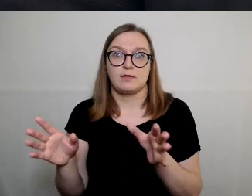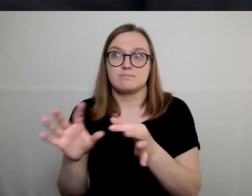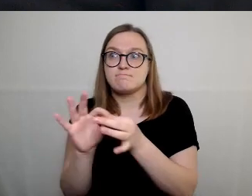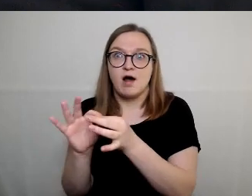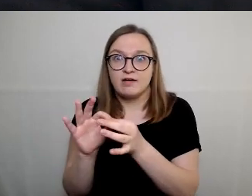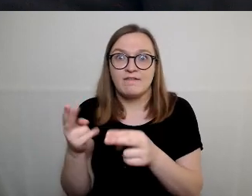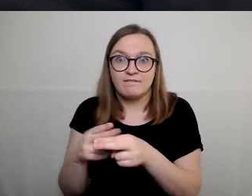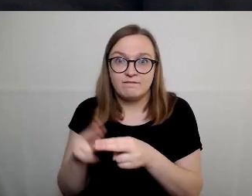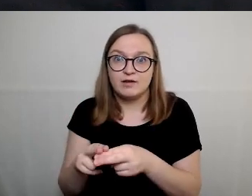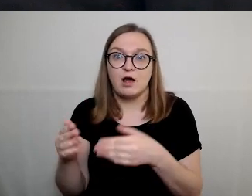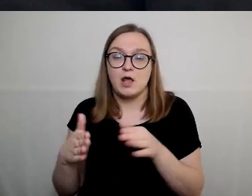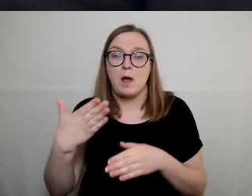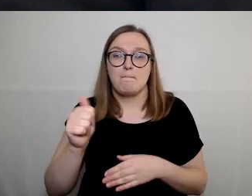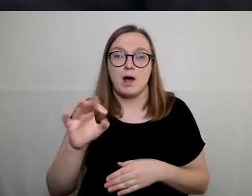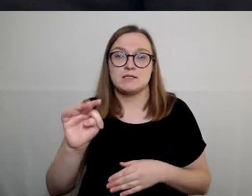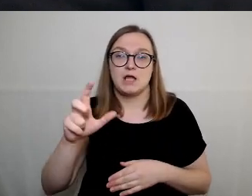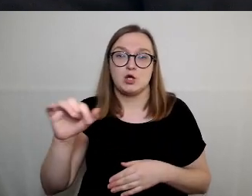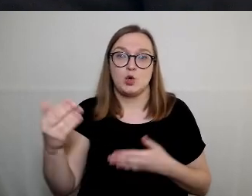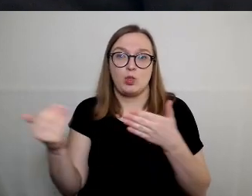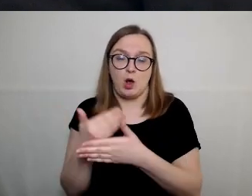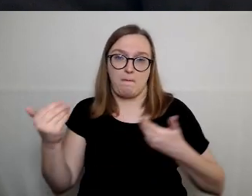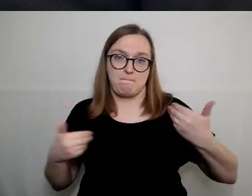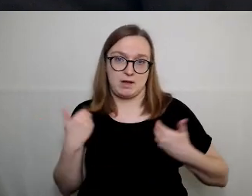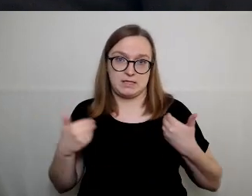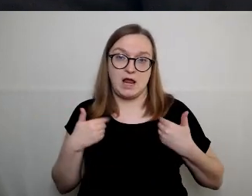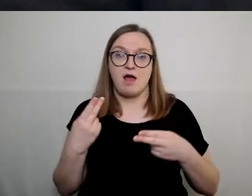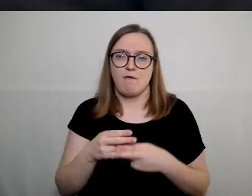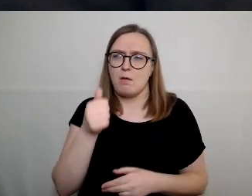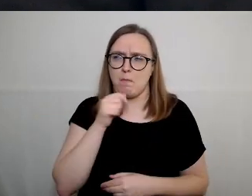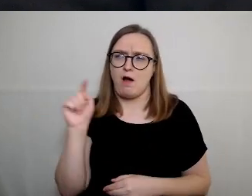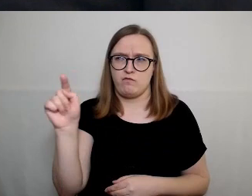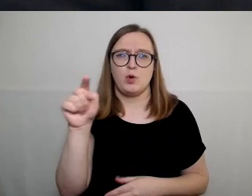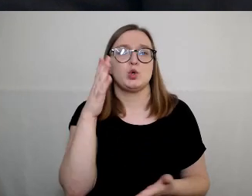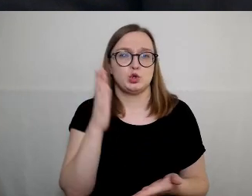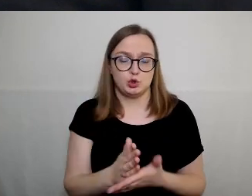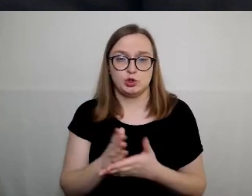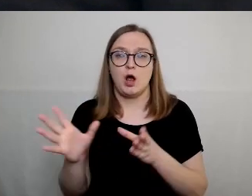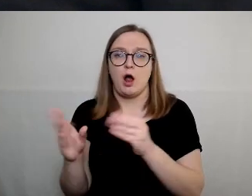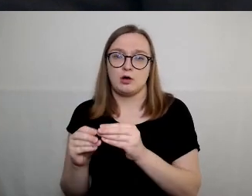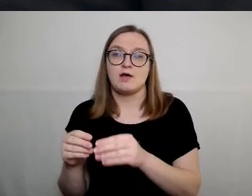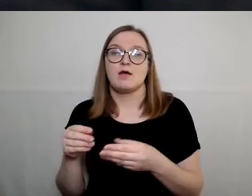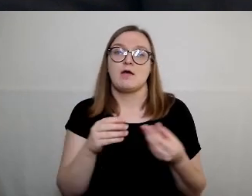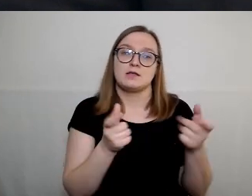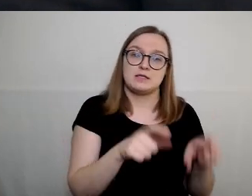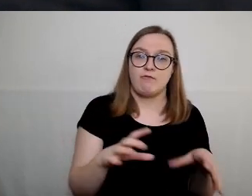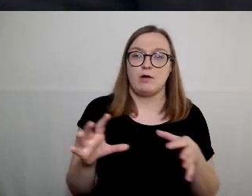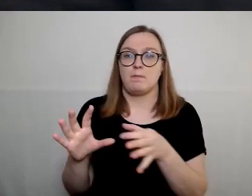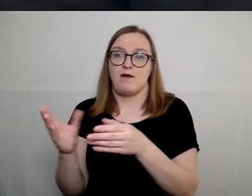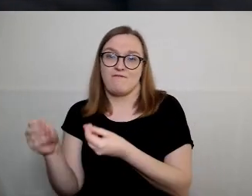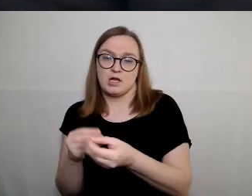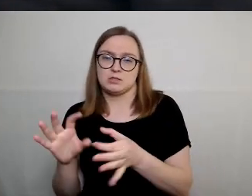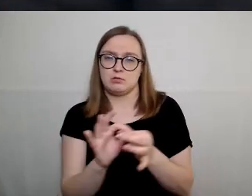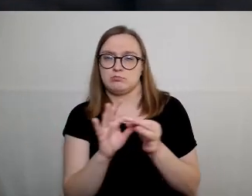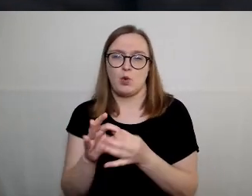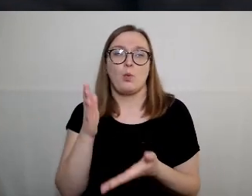atidarimą Staičio atnaujintą baseinę, todėl tų pavyzdžių yra ir be abejo sinergija kartu su verslu būtina ir galima,